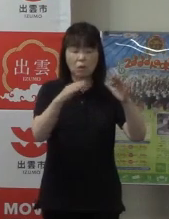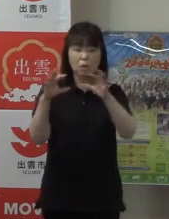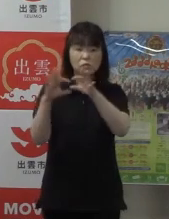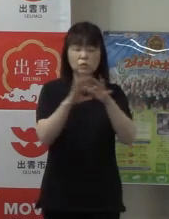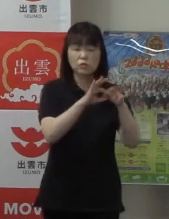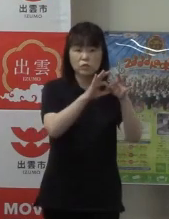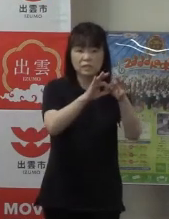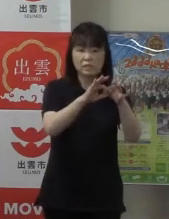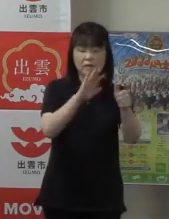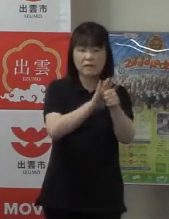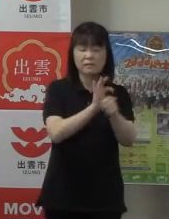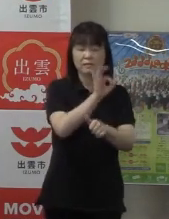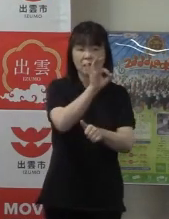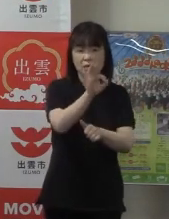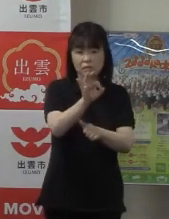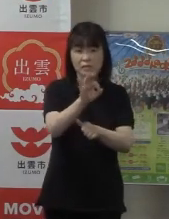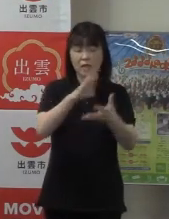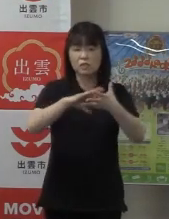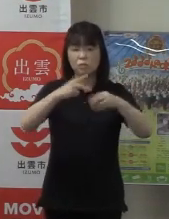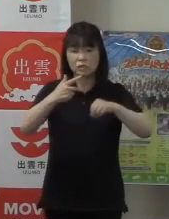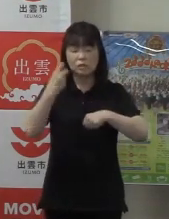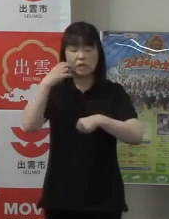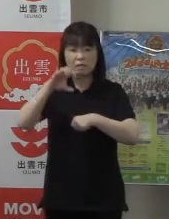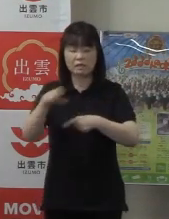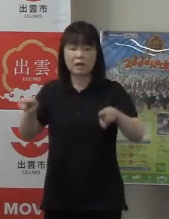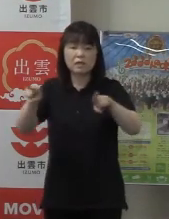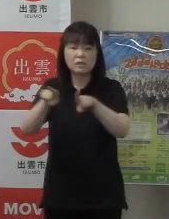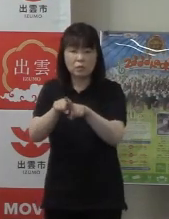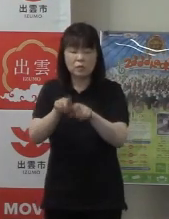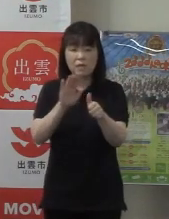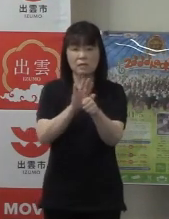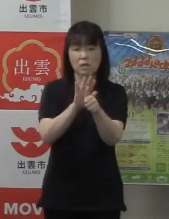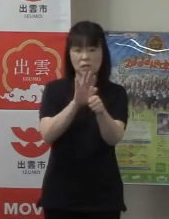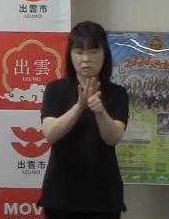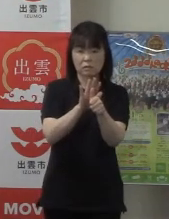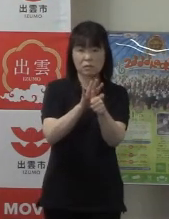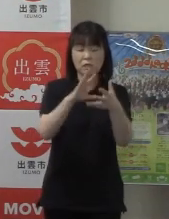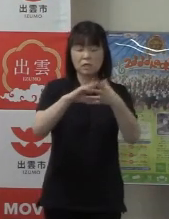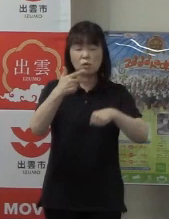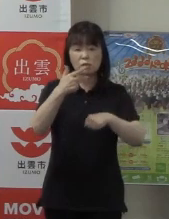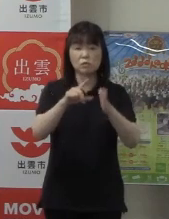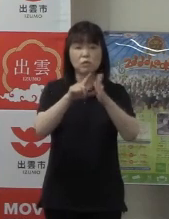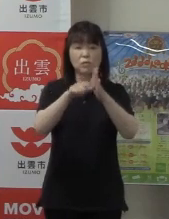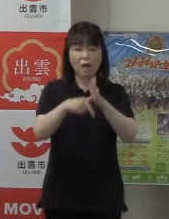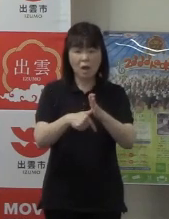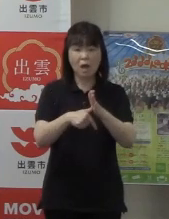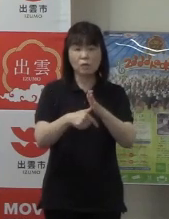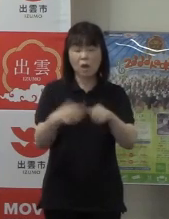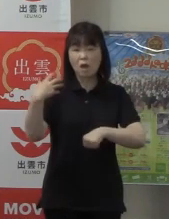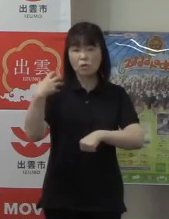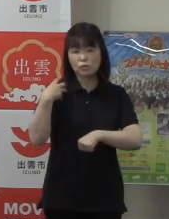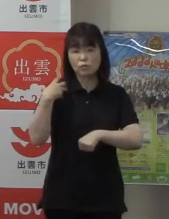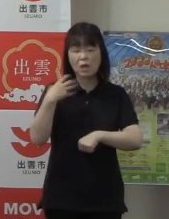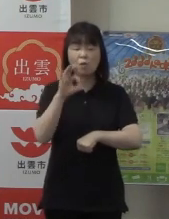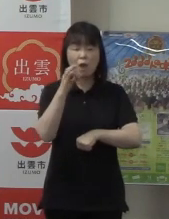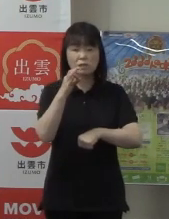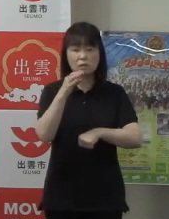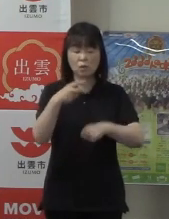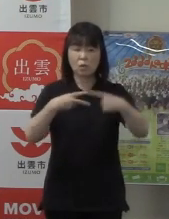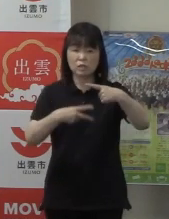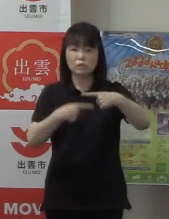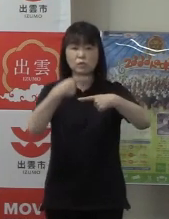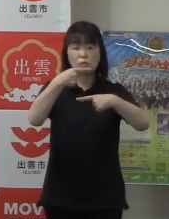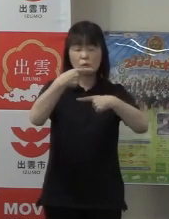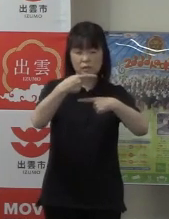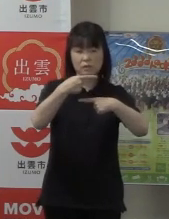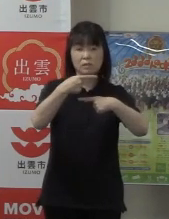して、まいります。出雲市は負担割合の2分の1のその中の 65% が出雲市の